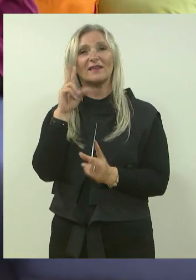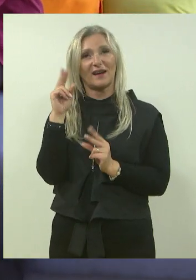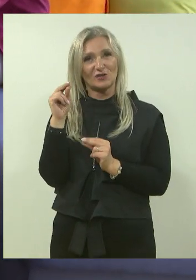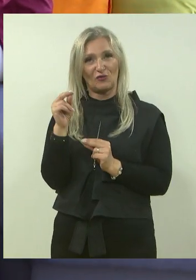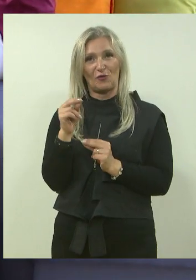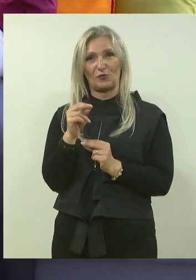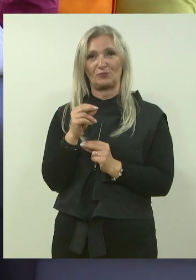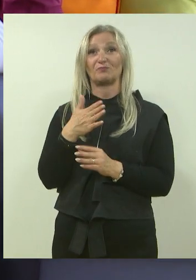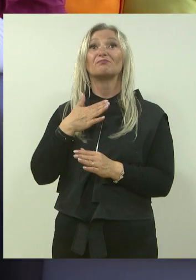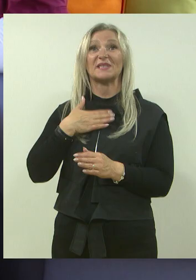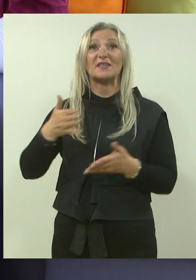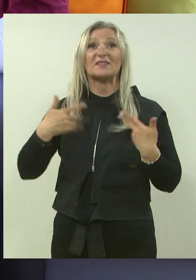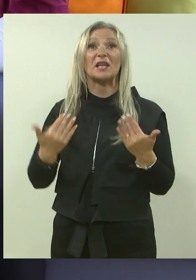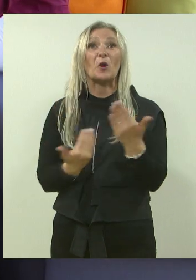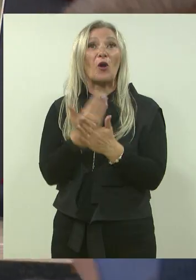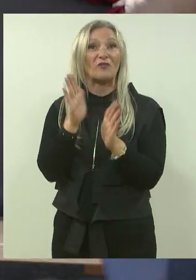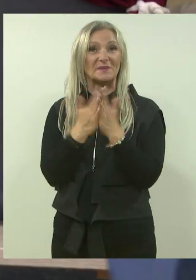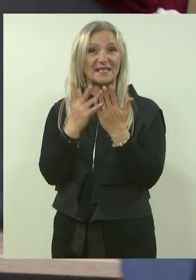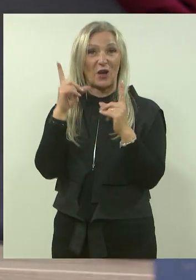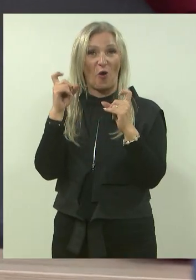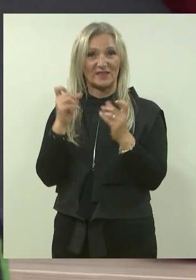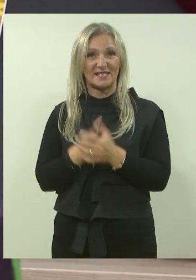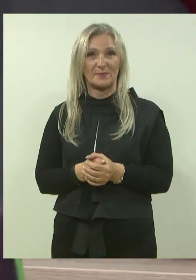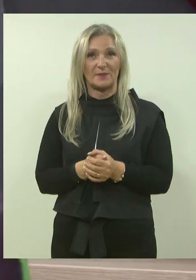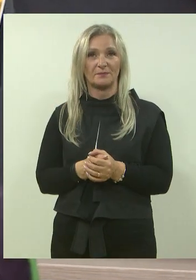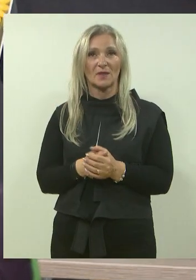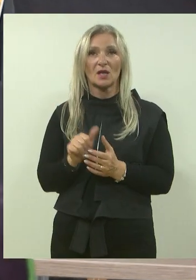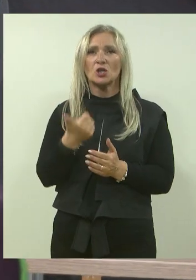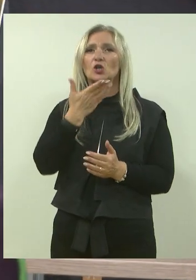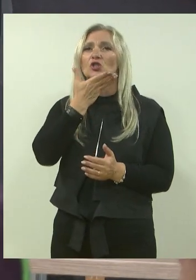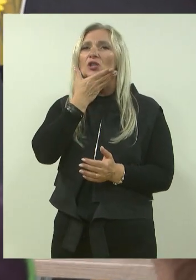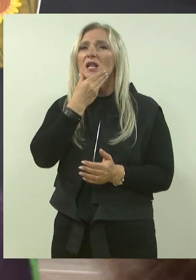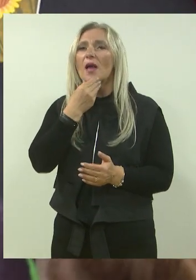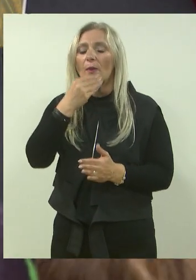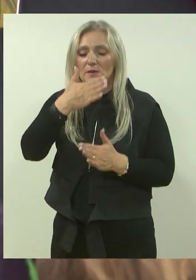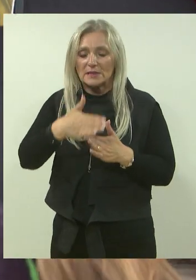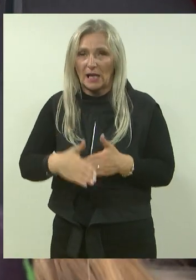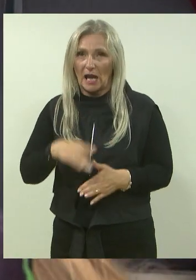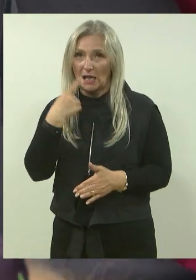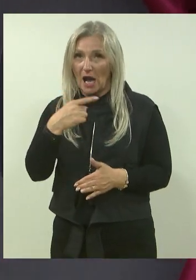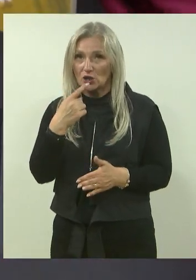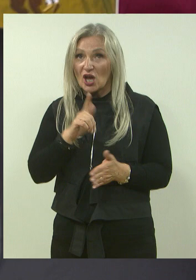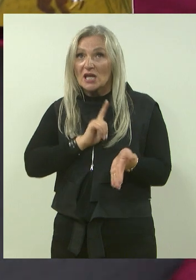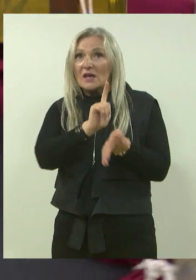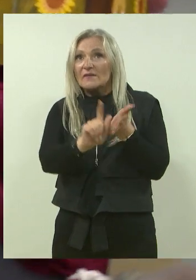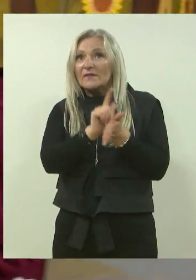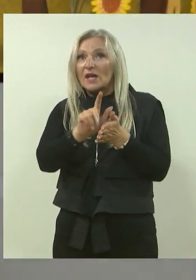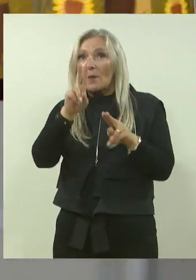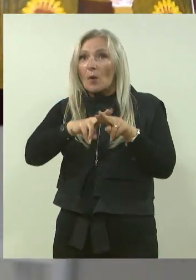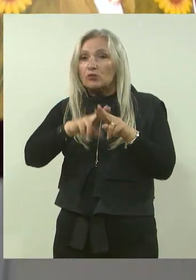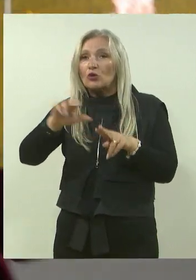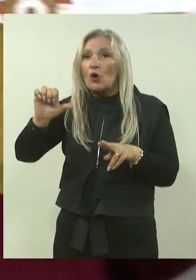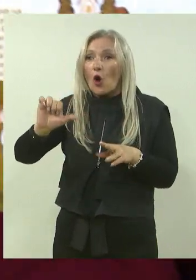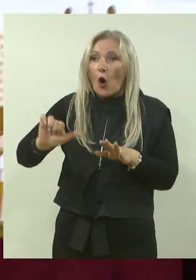veselimo se novim Štefekovim pričama. Hvala i vama. Još mu lijepe za kraj veli, za cajt se bume